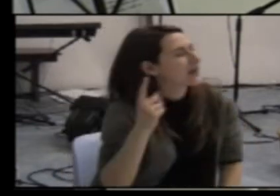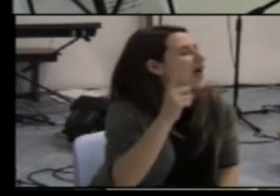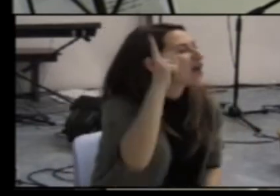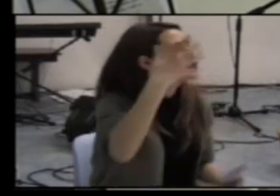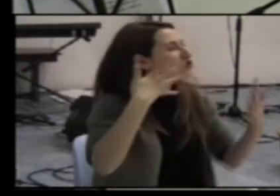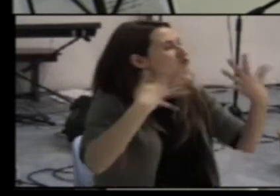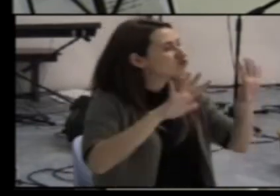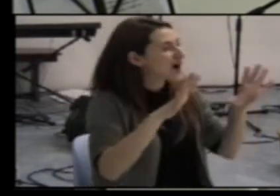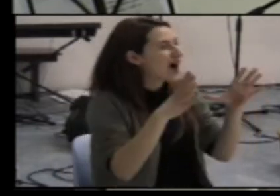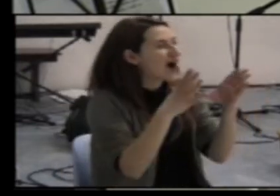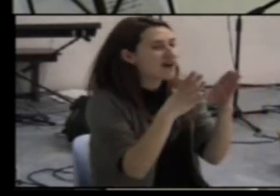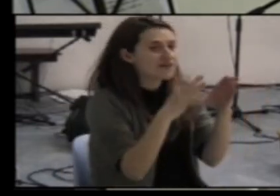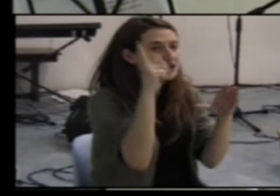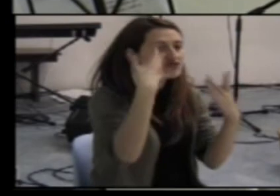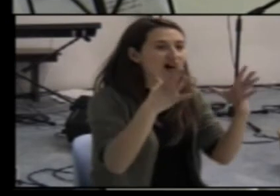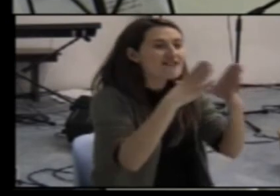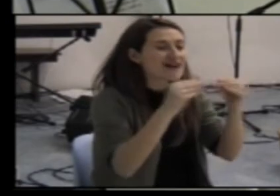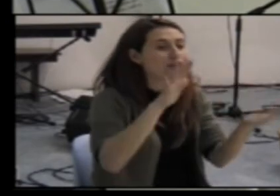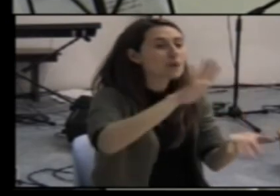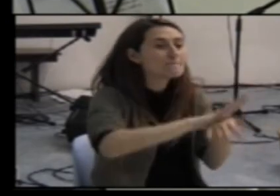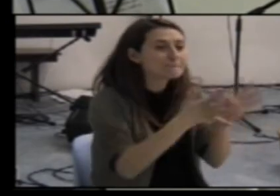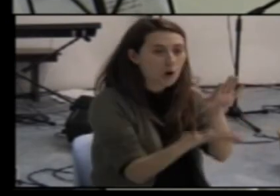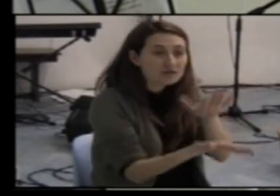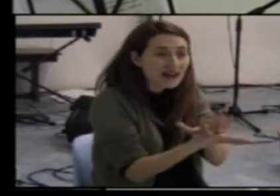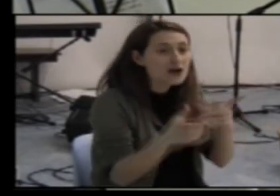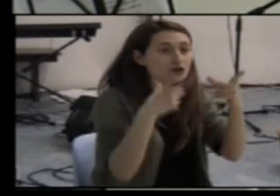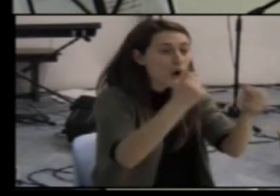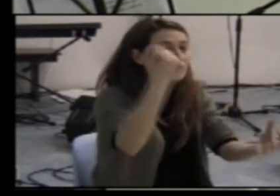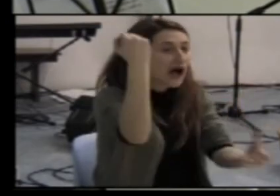della legge con Abramo. Lui ha detto che avrebbe